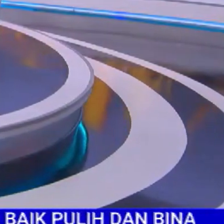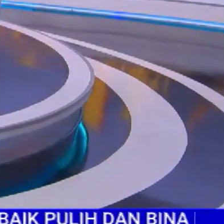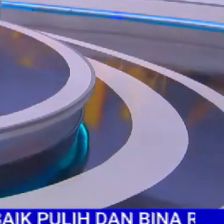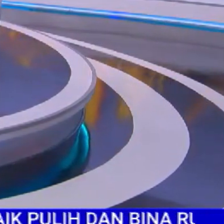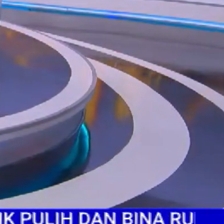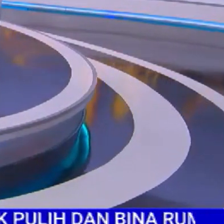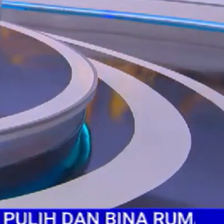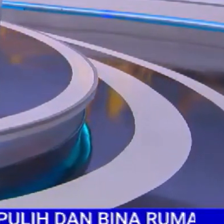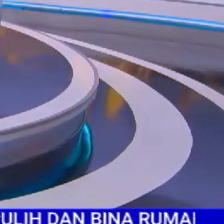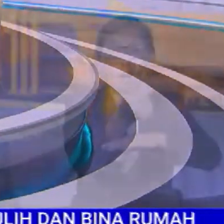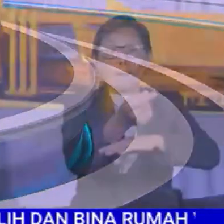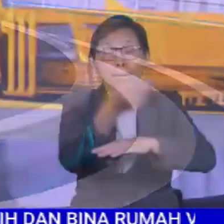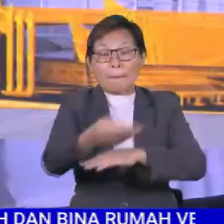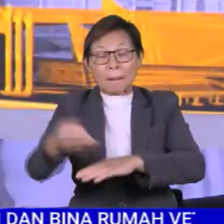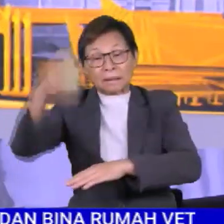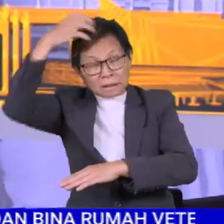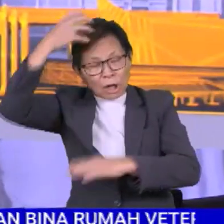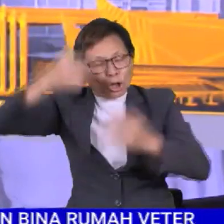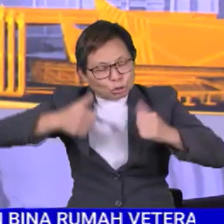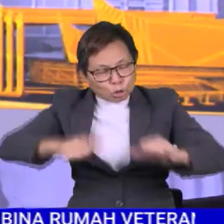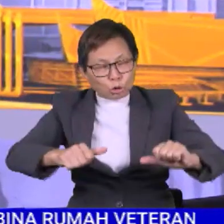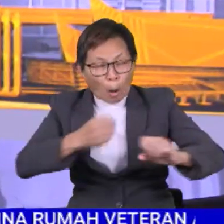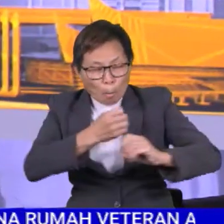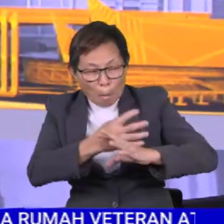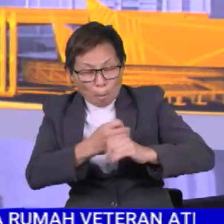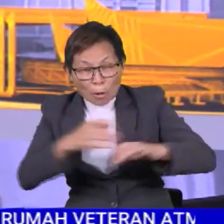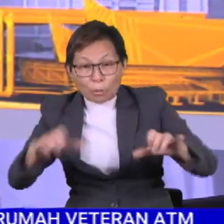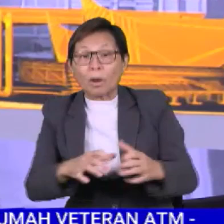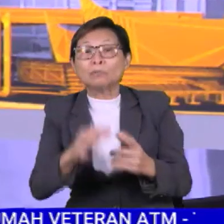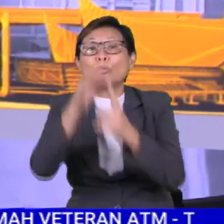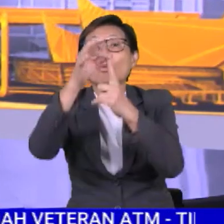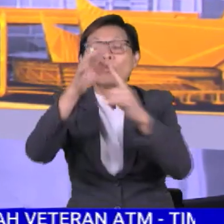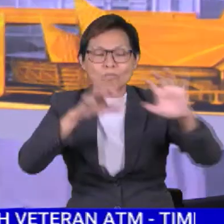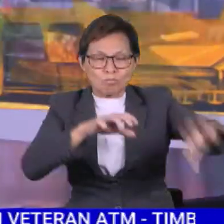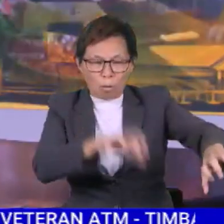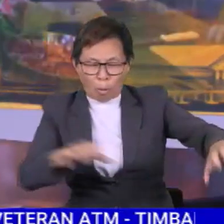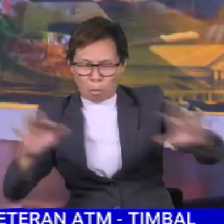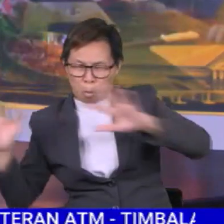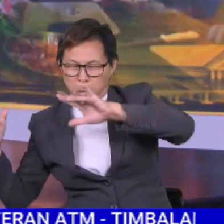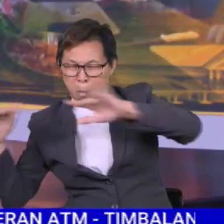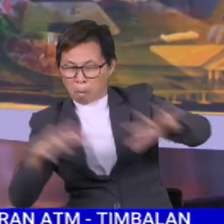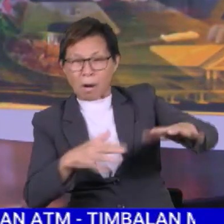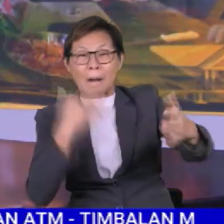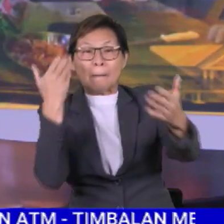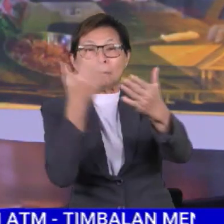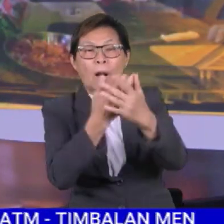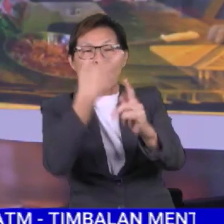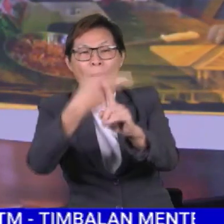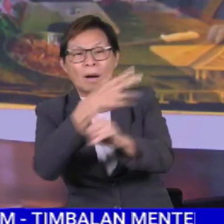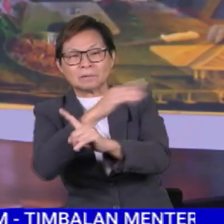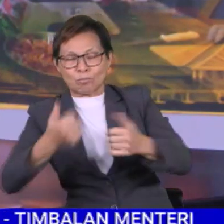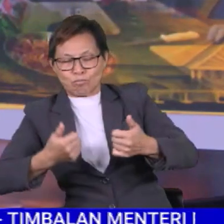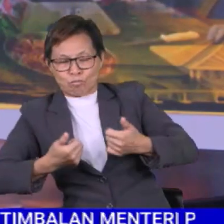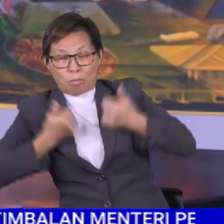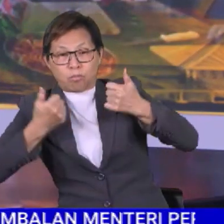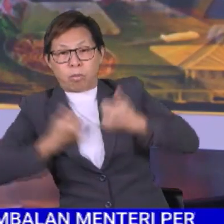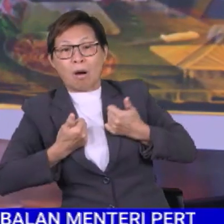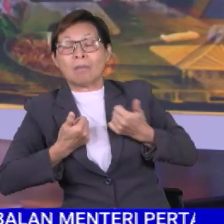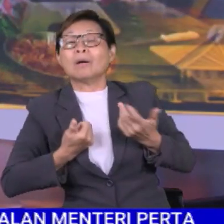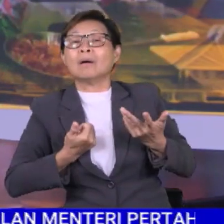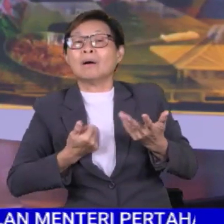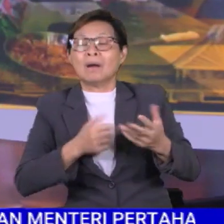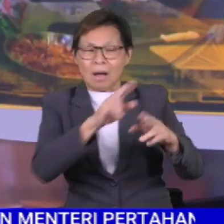Pemantauan harga barangan di Selangor terus giat dilaksana, terutama kawasan tumpuan umum menjelang Ramadan dan Aidilfitri. Dalam usaha